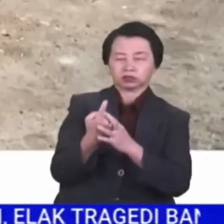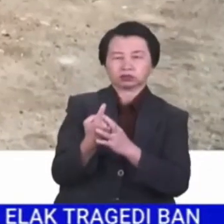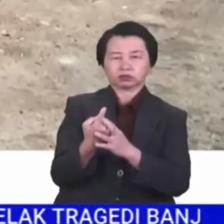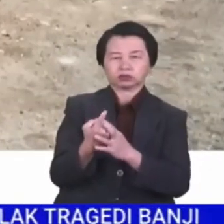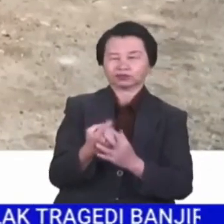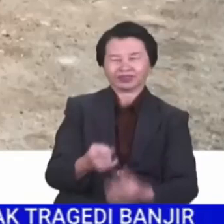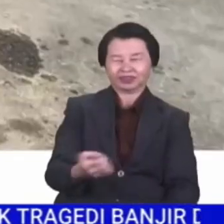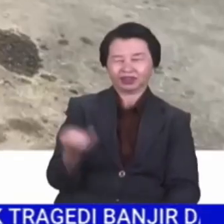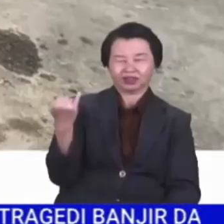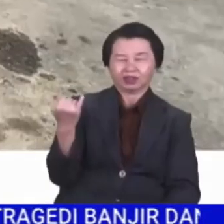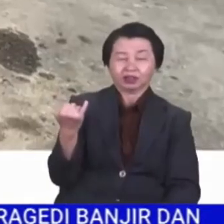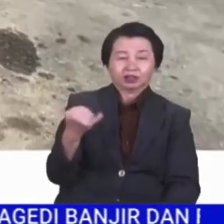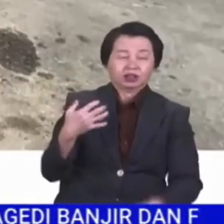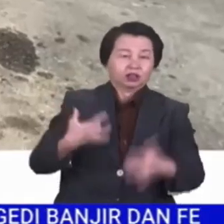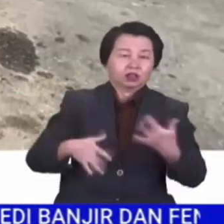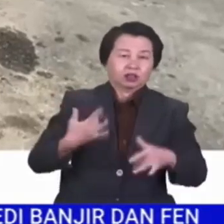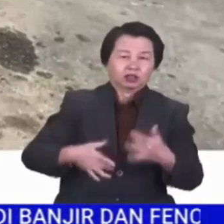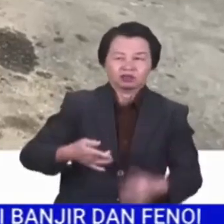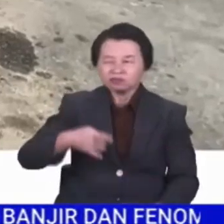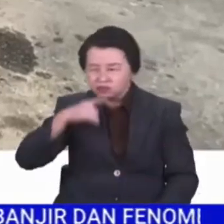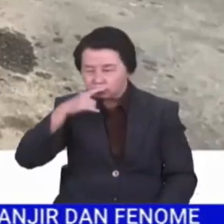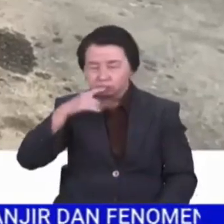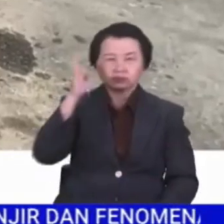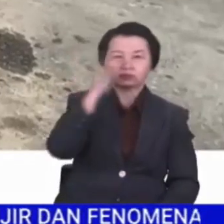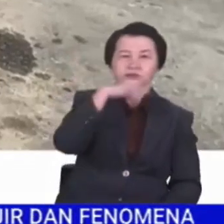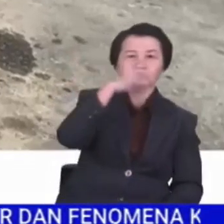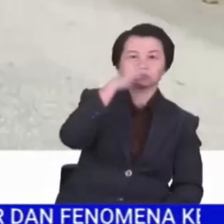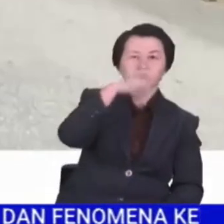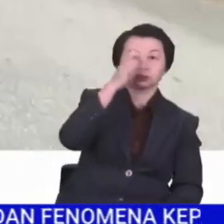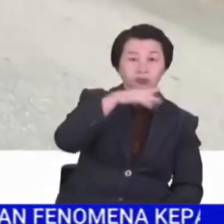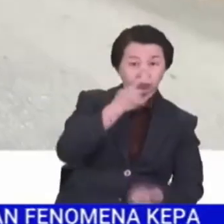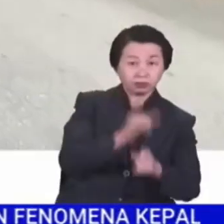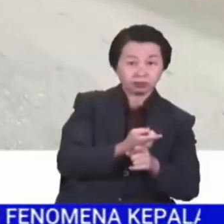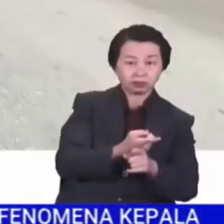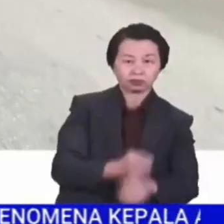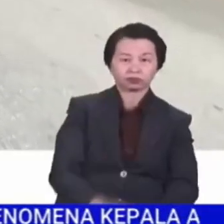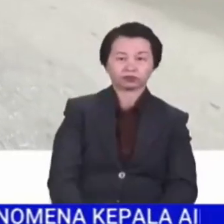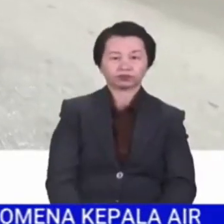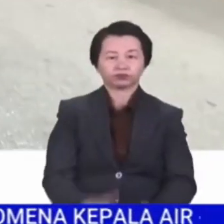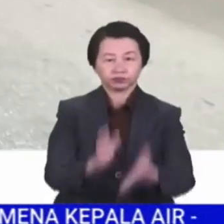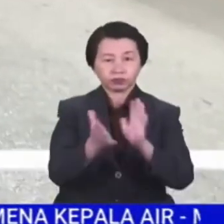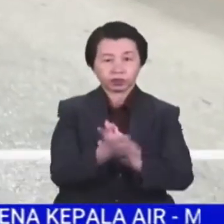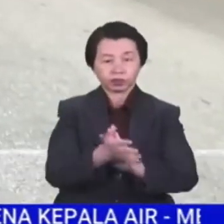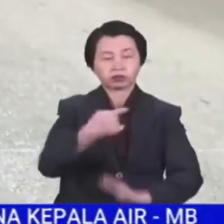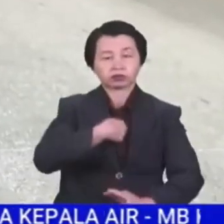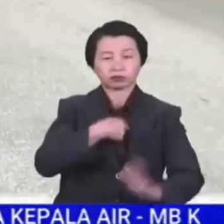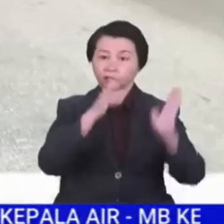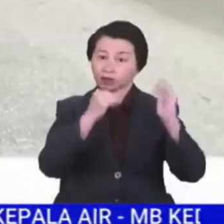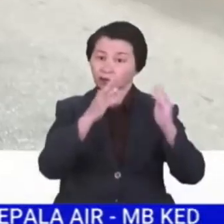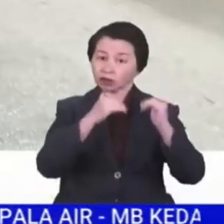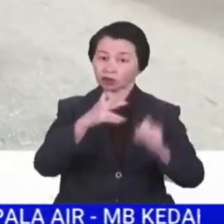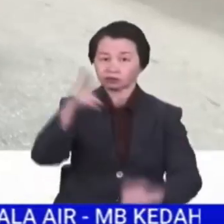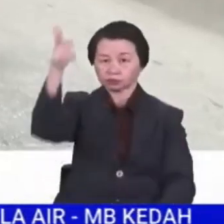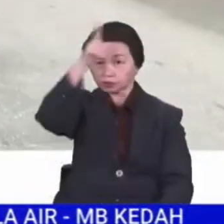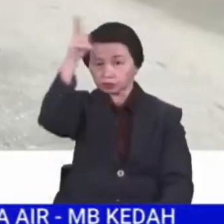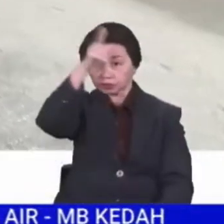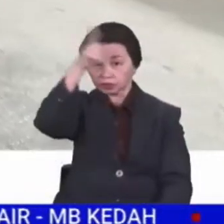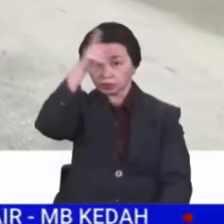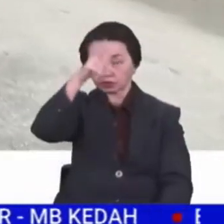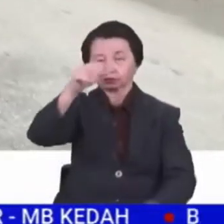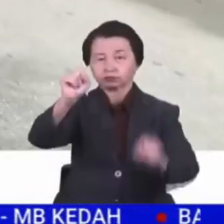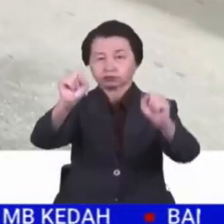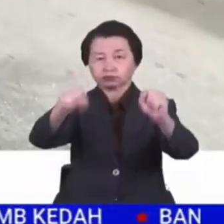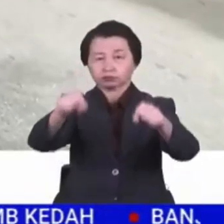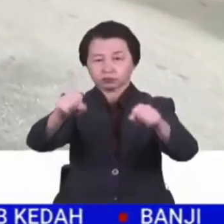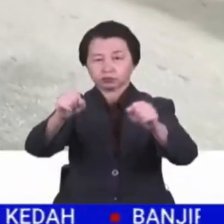rasa kurang senang akibat bau busuk. Jadi saya mengharapkan sangat-sangat pihak kerajaan